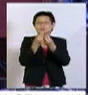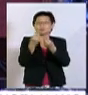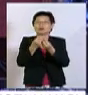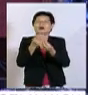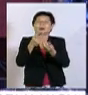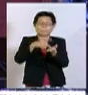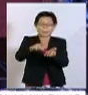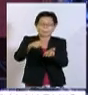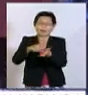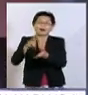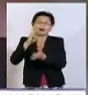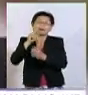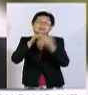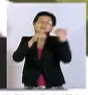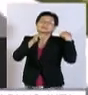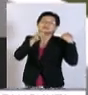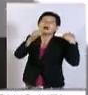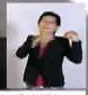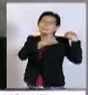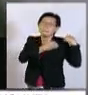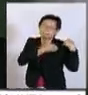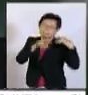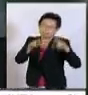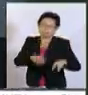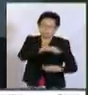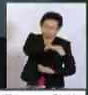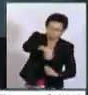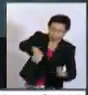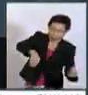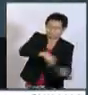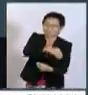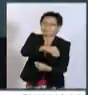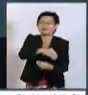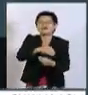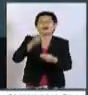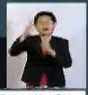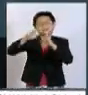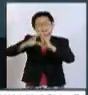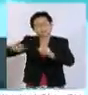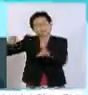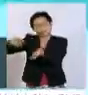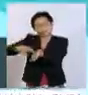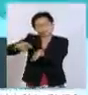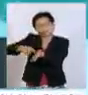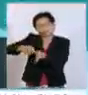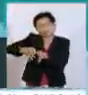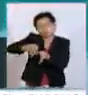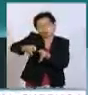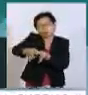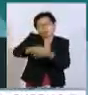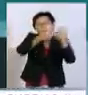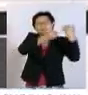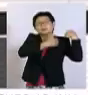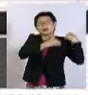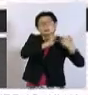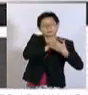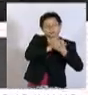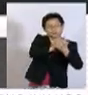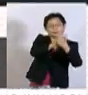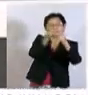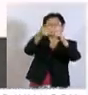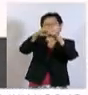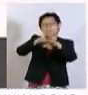akan membebankan rakyat. Pengambil alihan itu juga akan menyelesaikan hutang tertunggak yang ditanggung oleh Syabas kepada